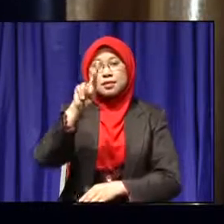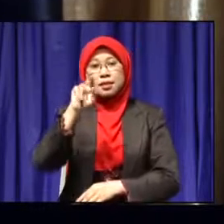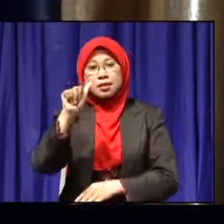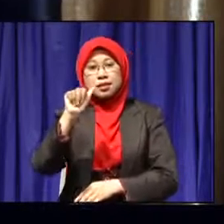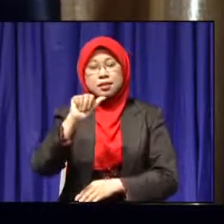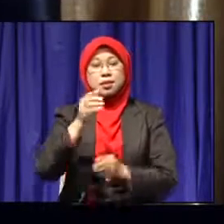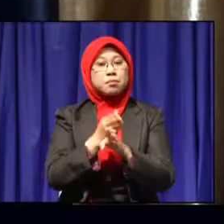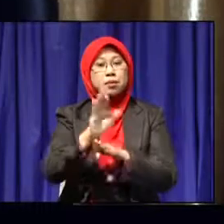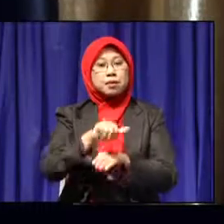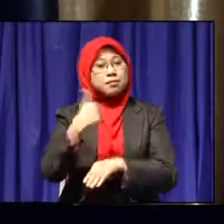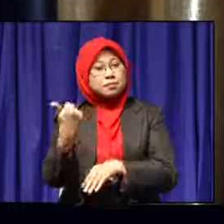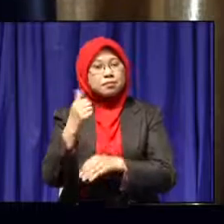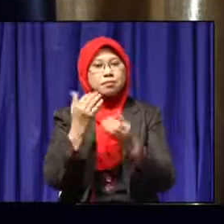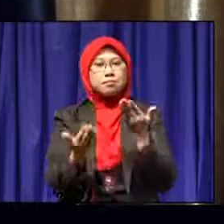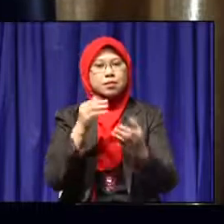mungkin